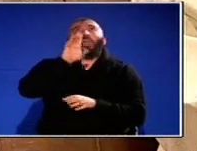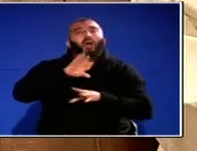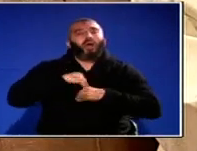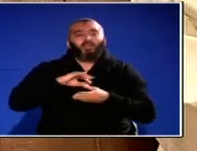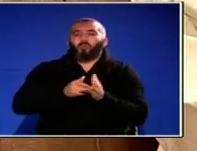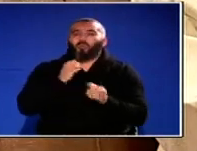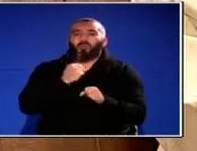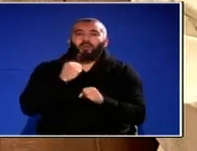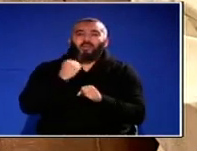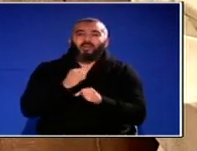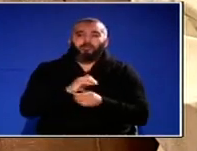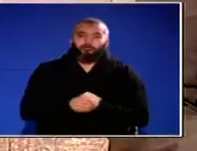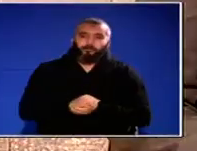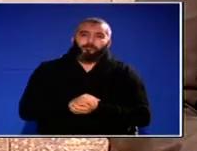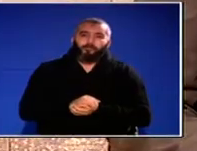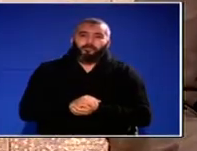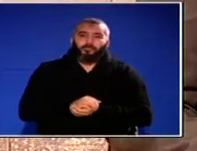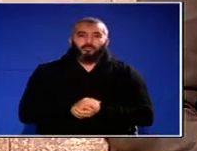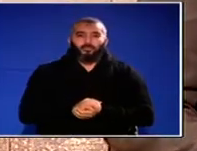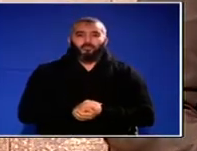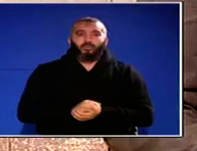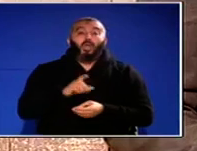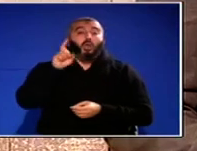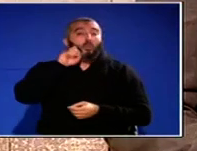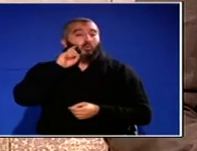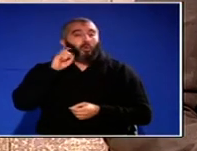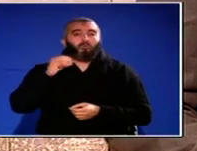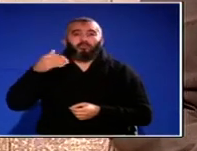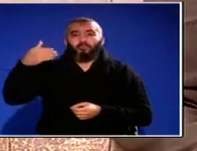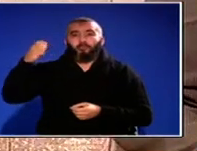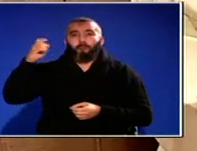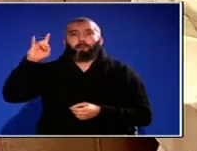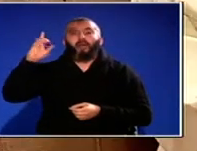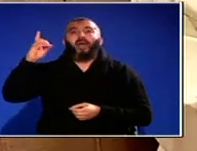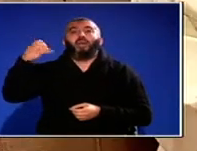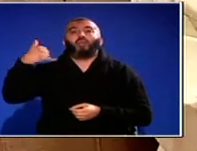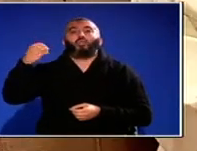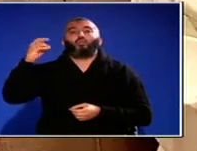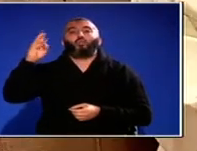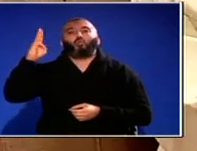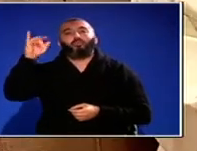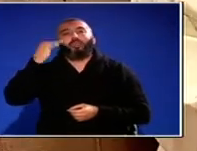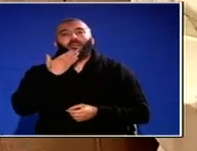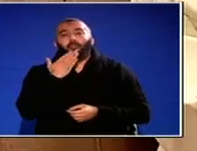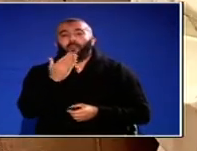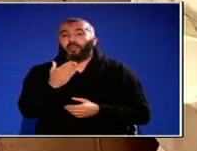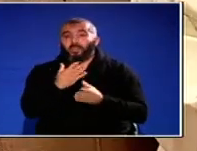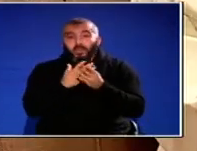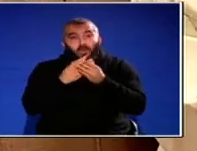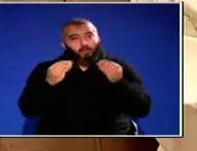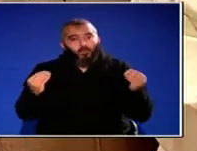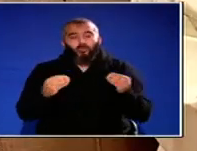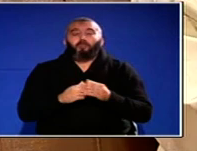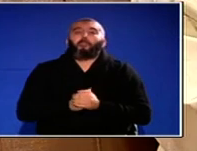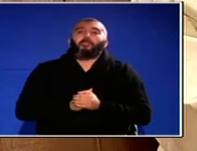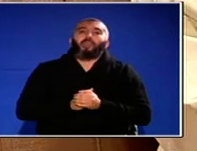الله. شيخنا عمار محجوبي شيخنا وأستاذنا شكرا جزيلا لك على هذا النزول المبارك في برنامج هلا